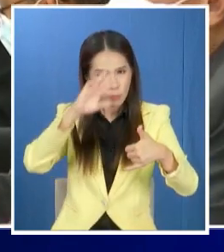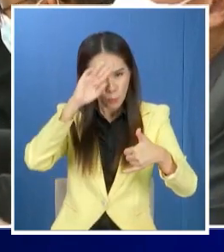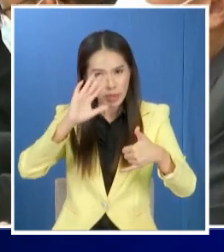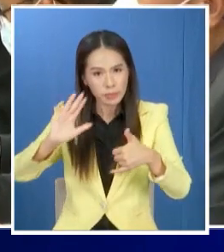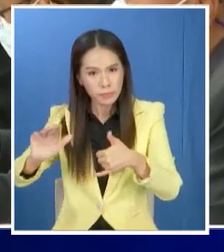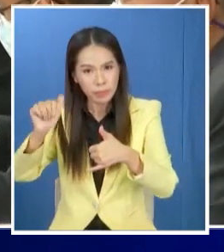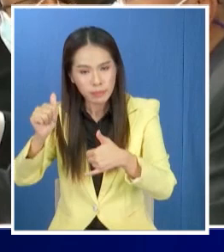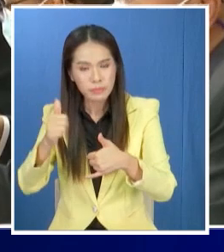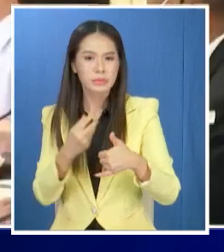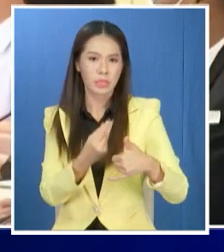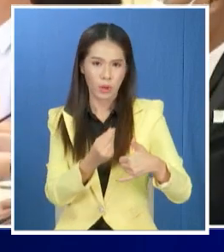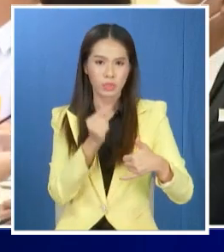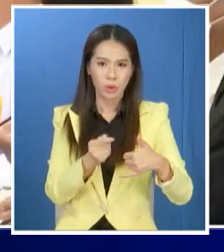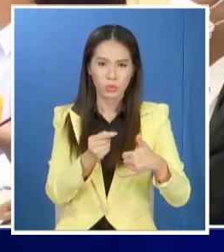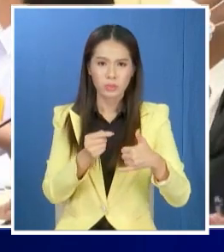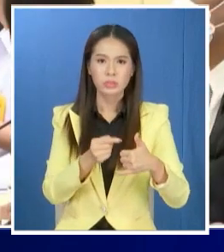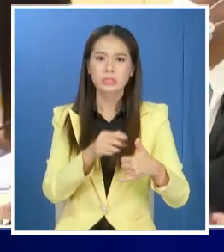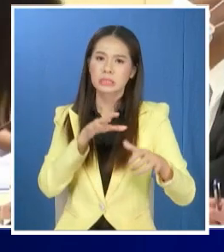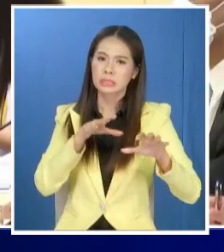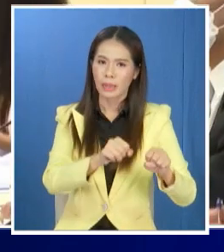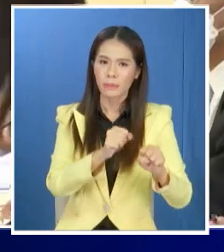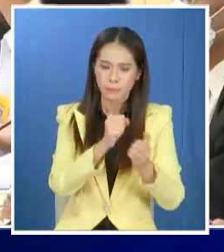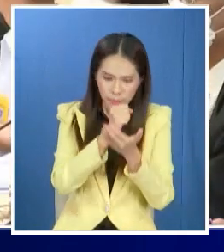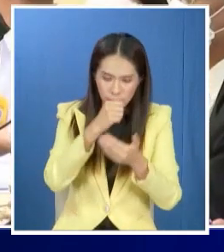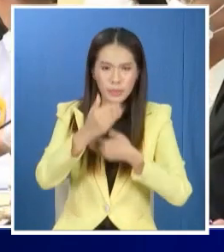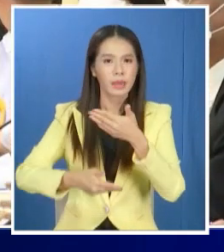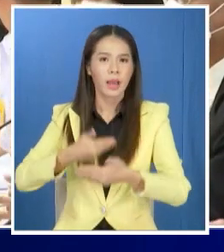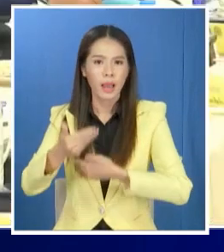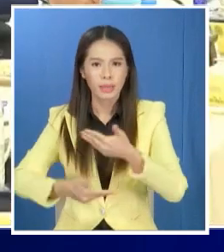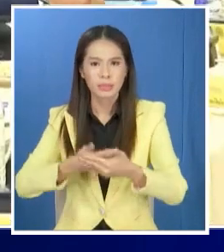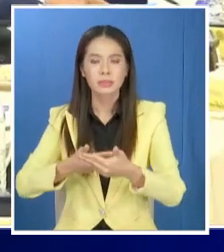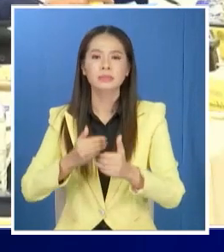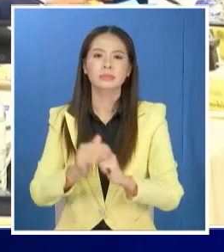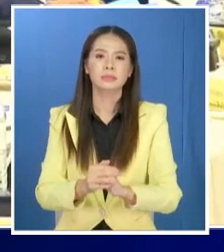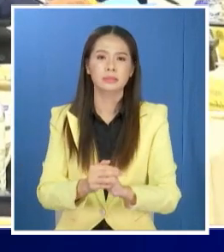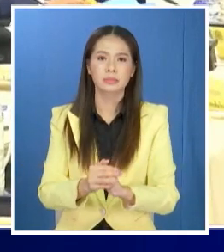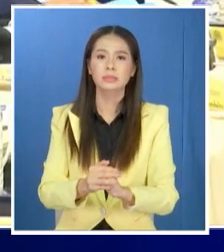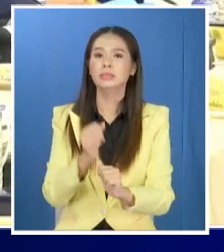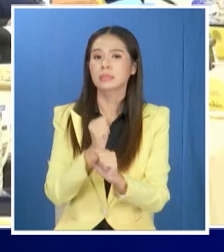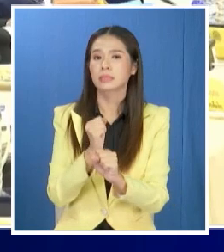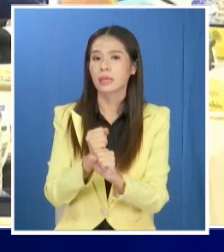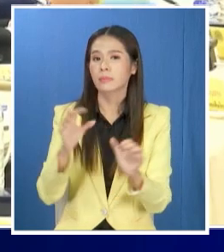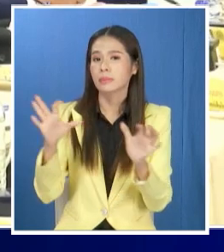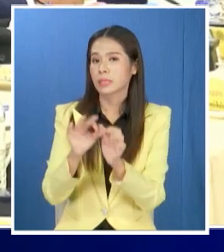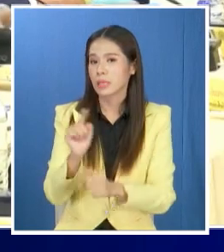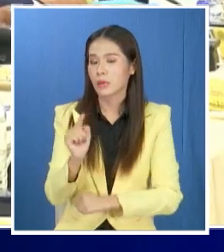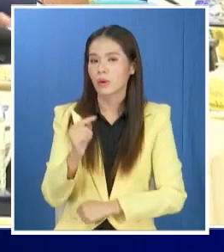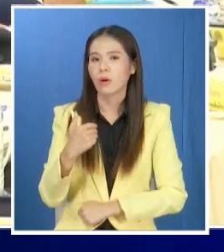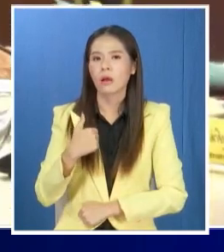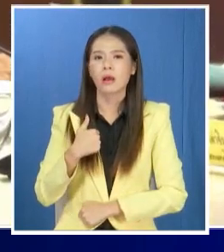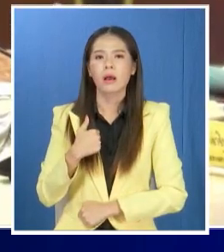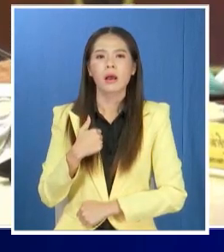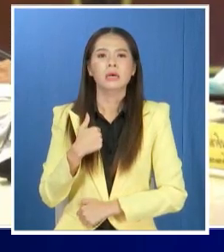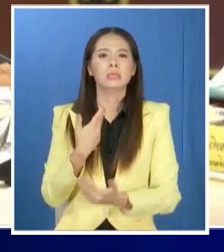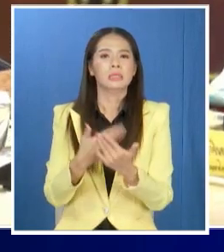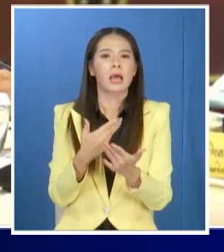ไปบำบัดหรือเท่าไหร่ที่ต้องดำเนินคดีในฐานะผู้เสพและผู้ค้าและนอกจากนี้ดำเนินการเกี่ยวกับการตัดวง